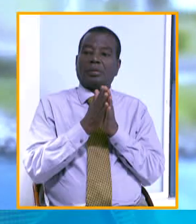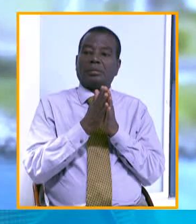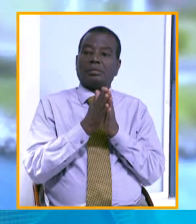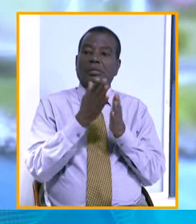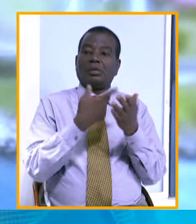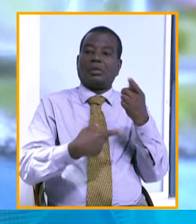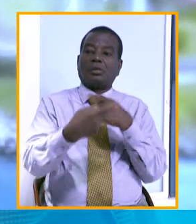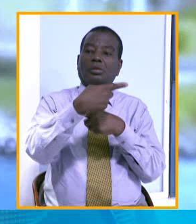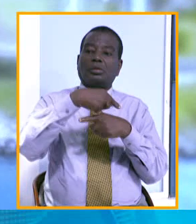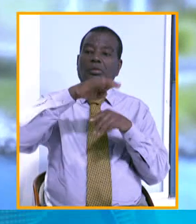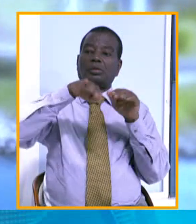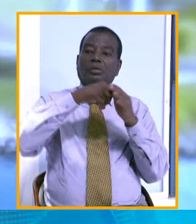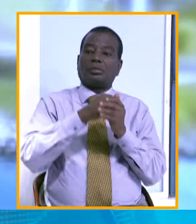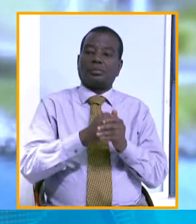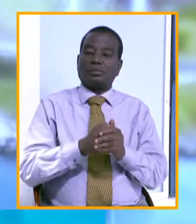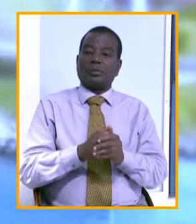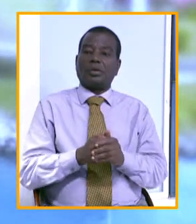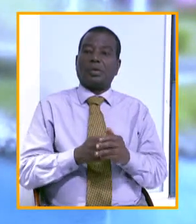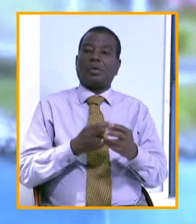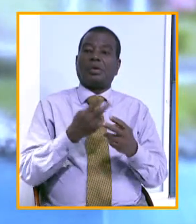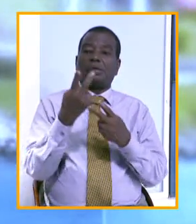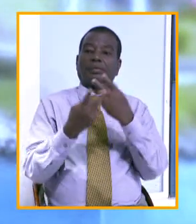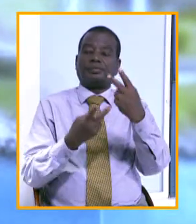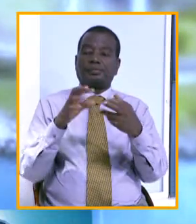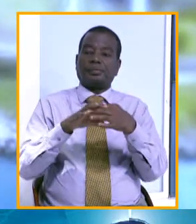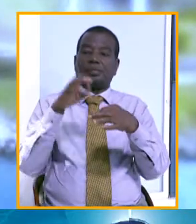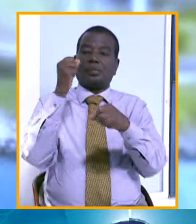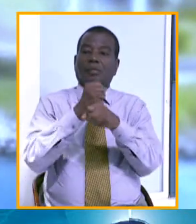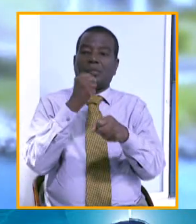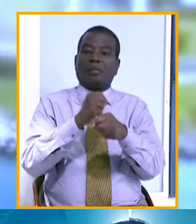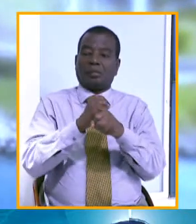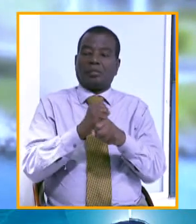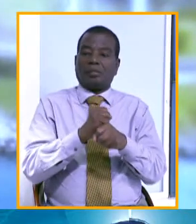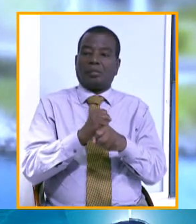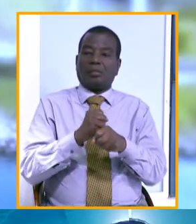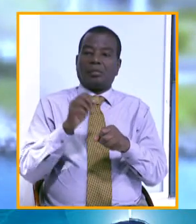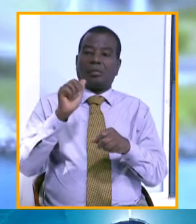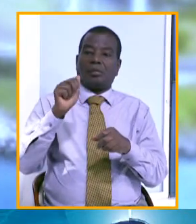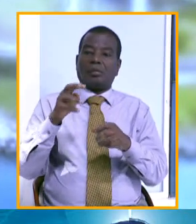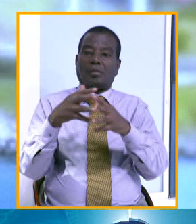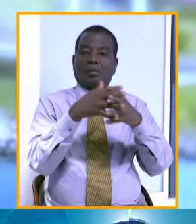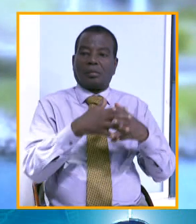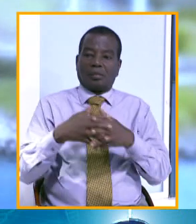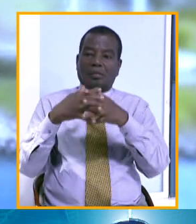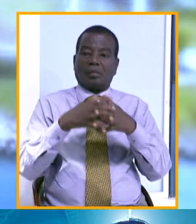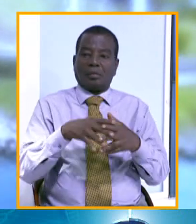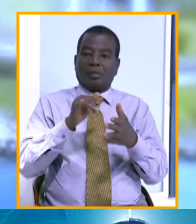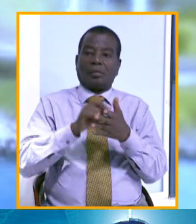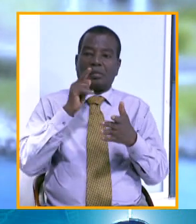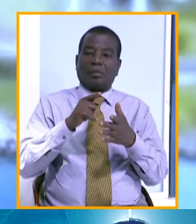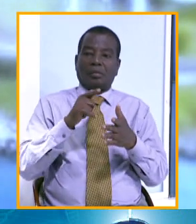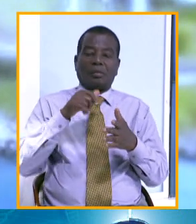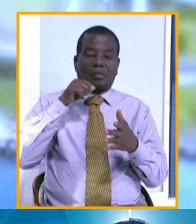Tout d'abord, la visite de travail aux États-Unis du Premier ministre ivoirien Patrick Hachi était hier face au